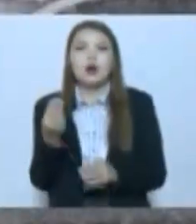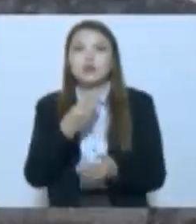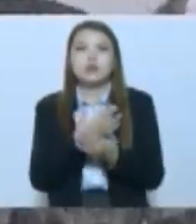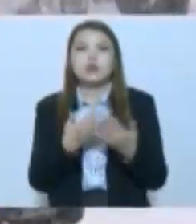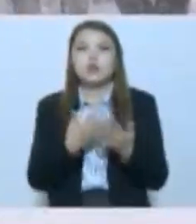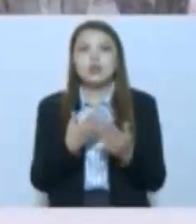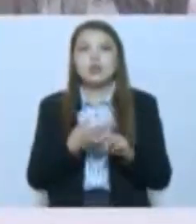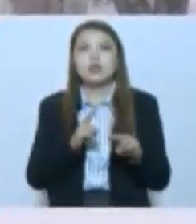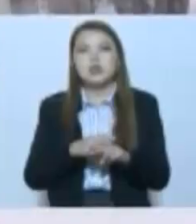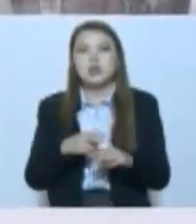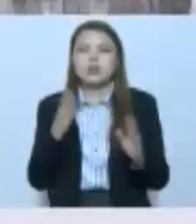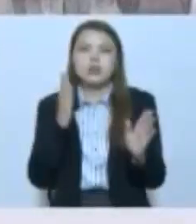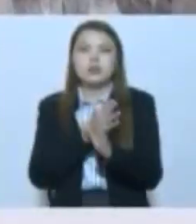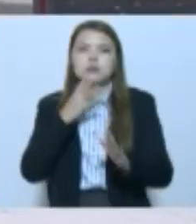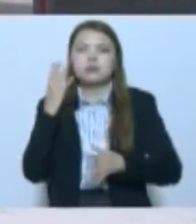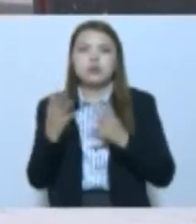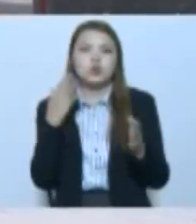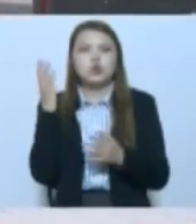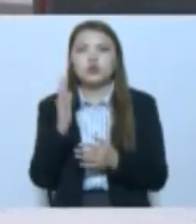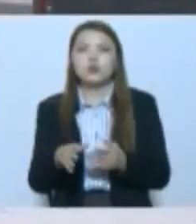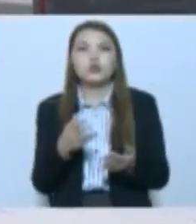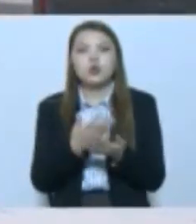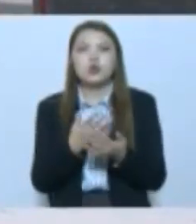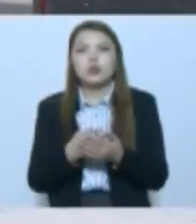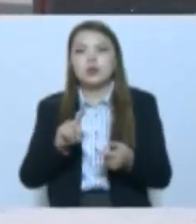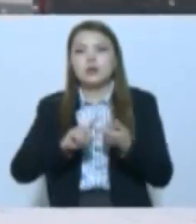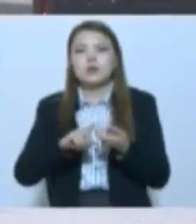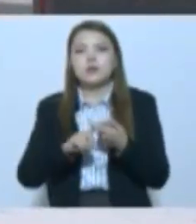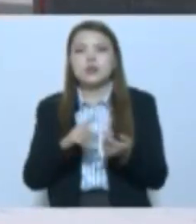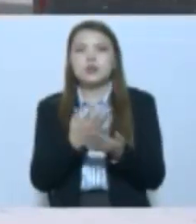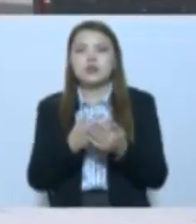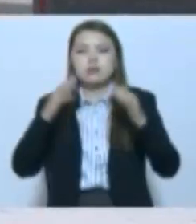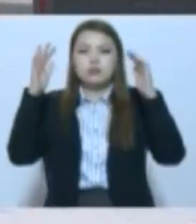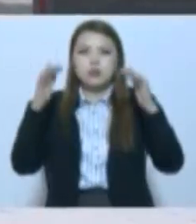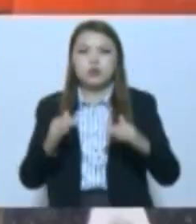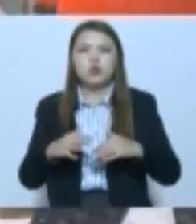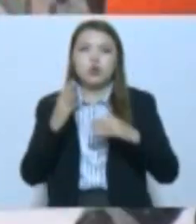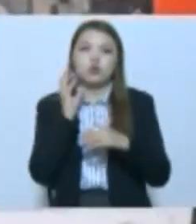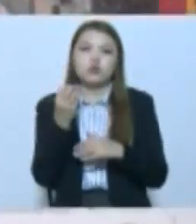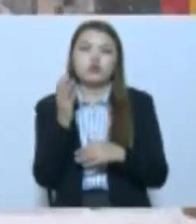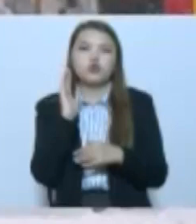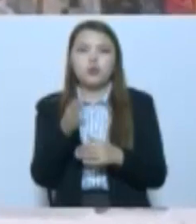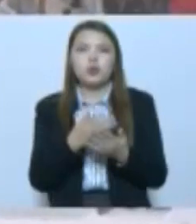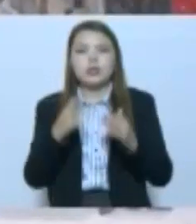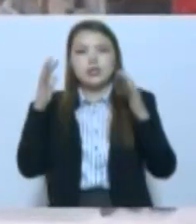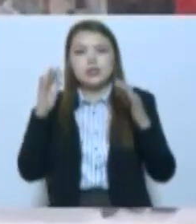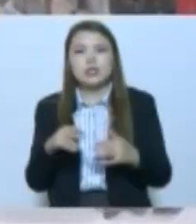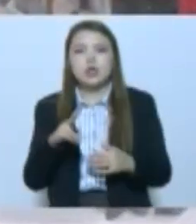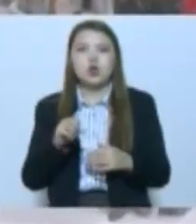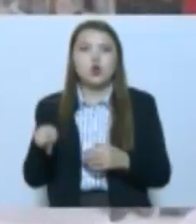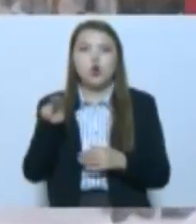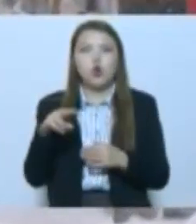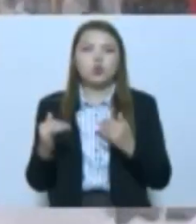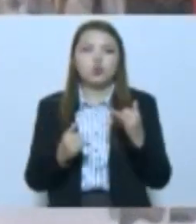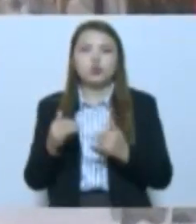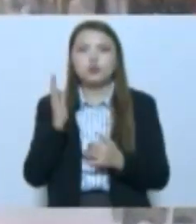находиться под влиянием проходящих атмосферных фронтальных разделов, в связи с чем ожидается выпадение осадков преимущественно в виде снега, гололед. В